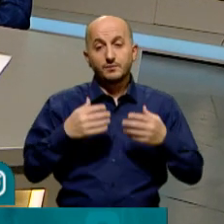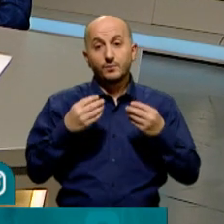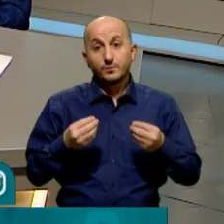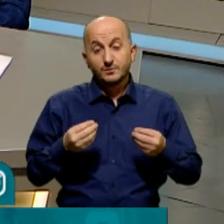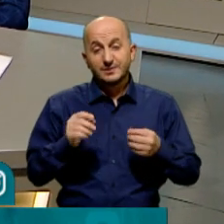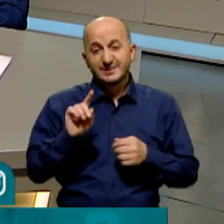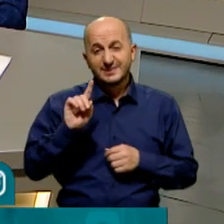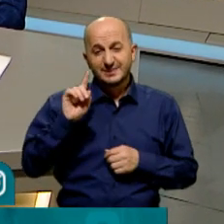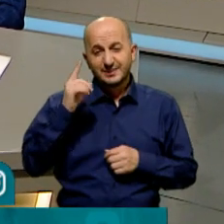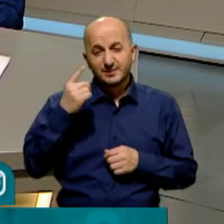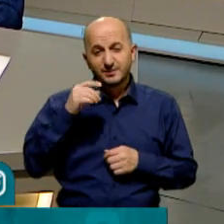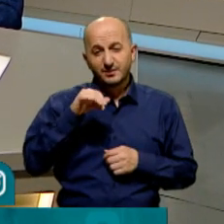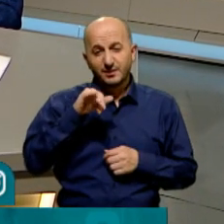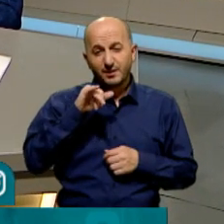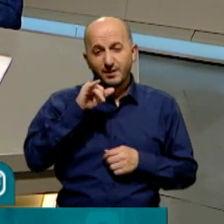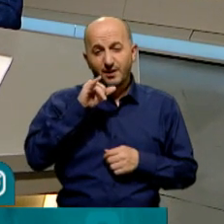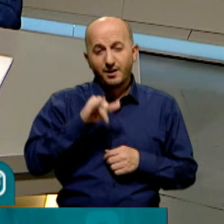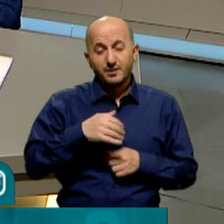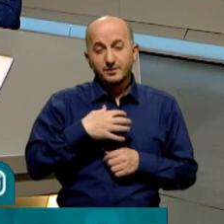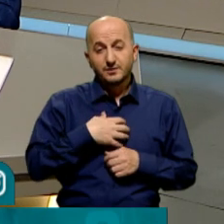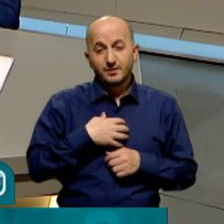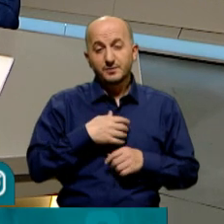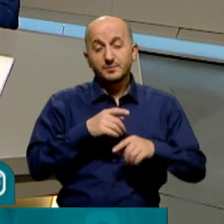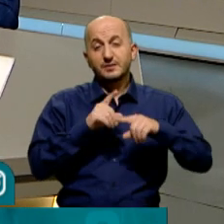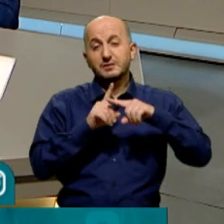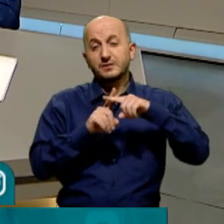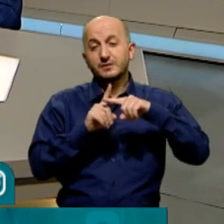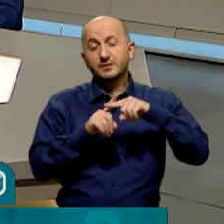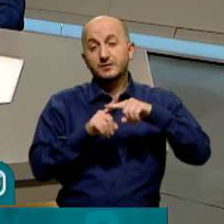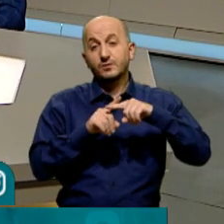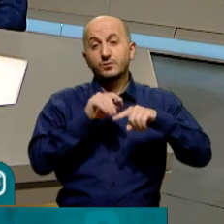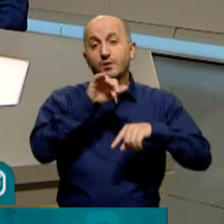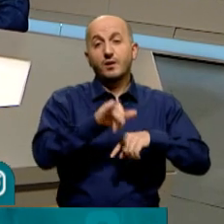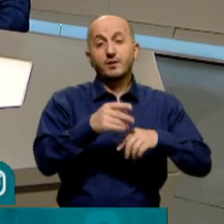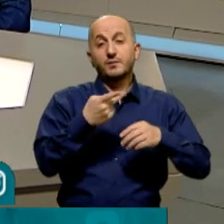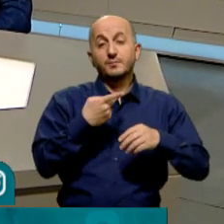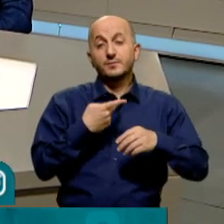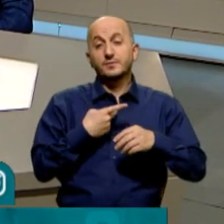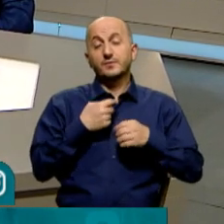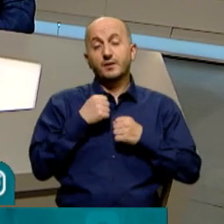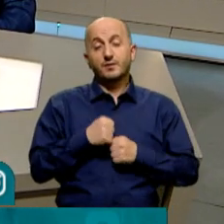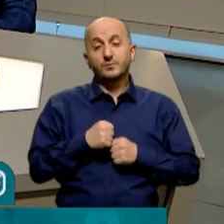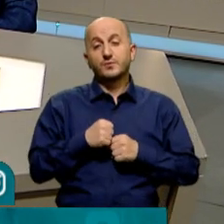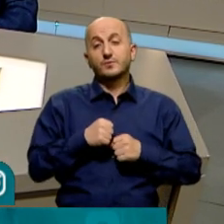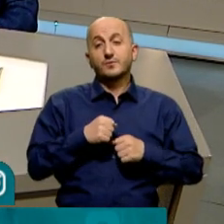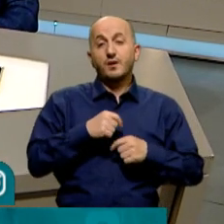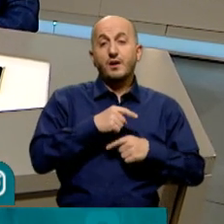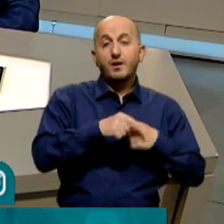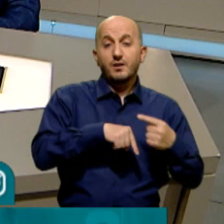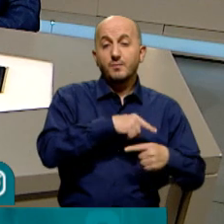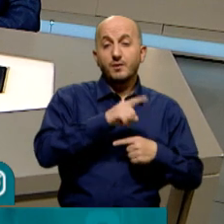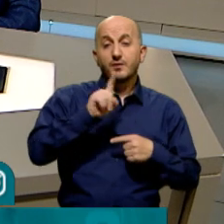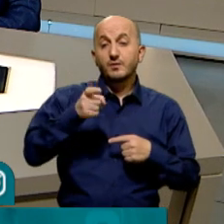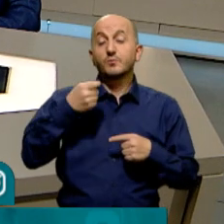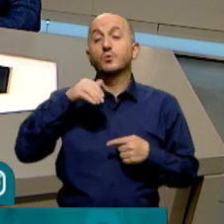Sadece hak sahibi gayrimüslim ise, onun hakkı bize kalmışsa, evladı da bulamıyorsa, varisleri de bulamıyorsa, onun